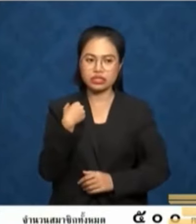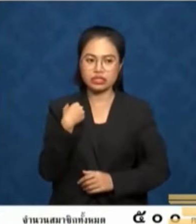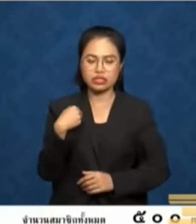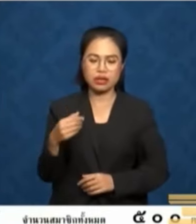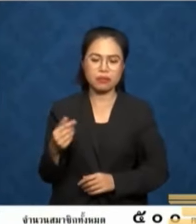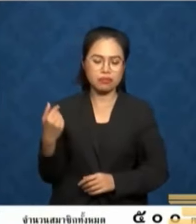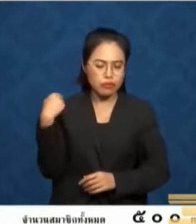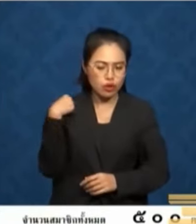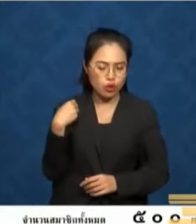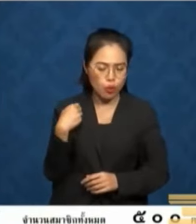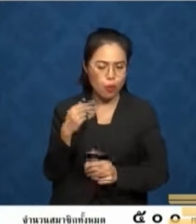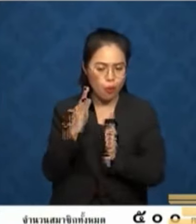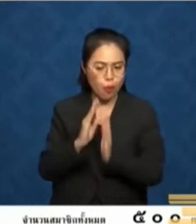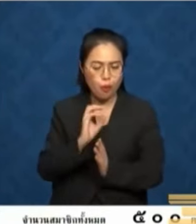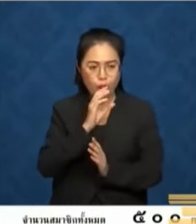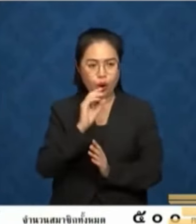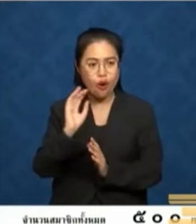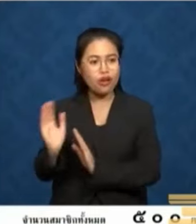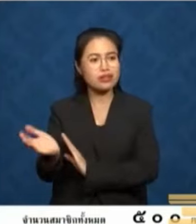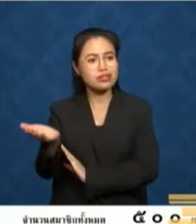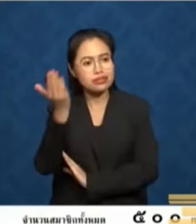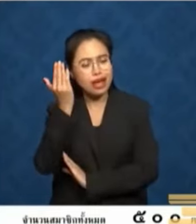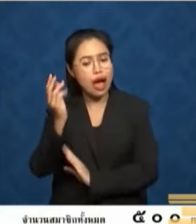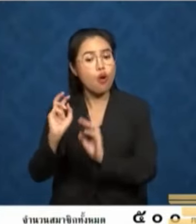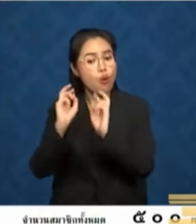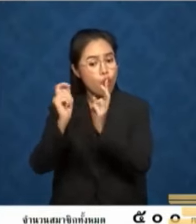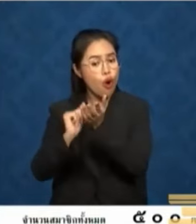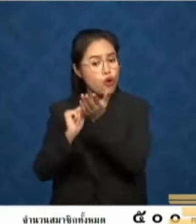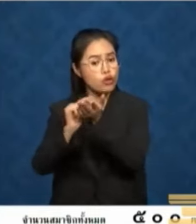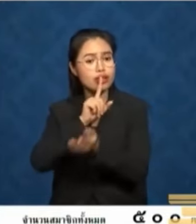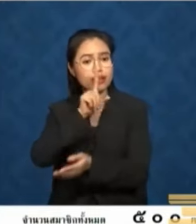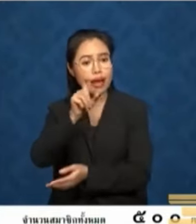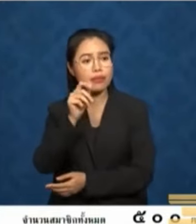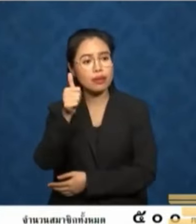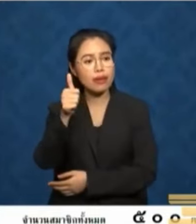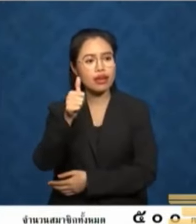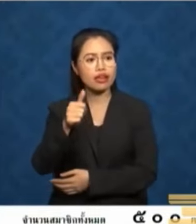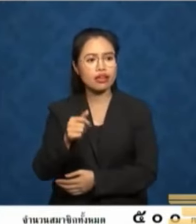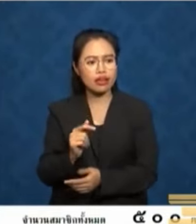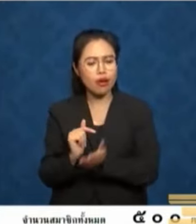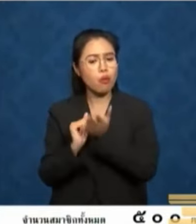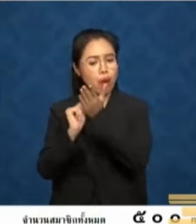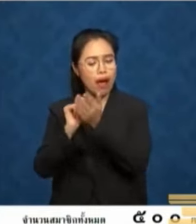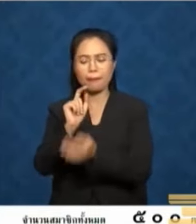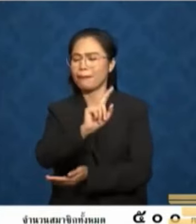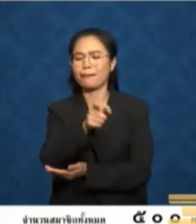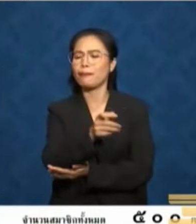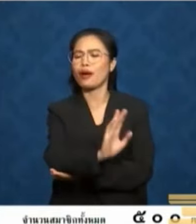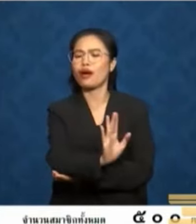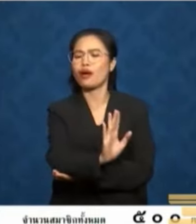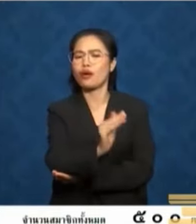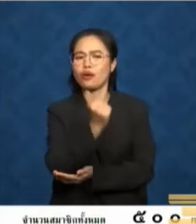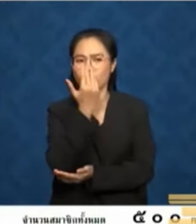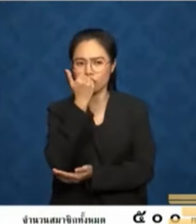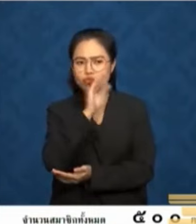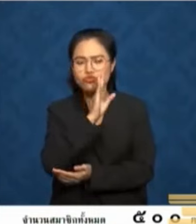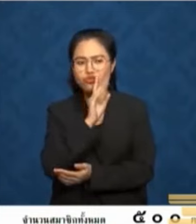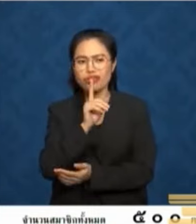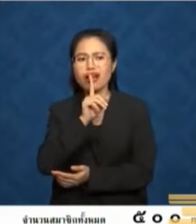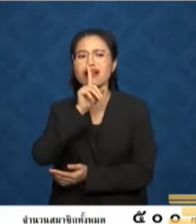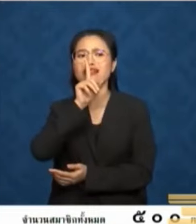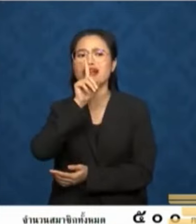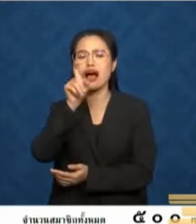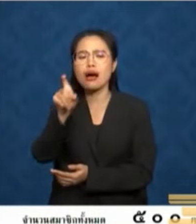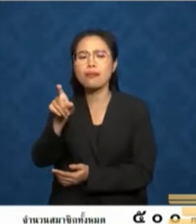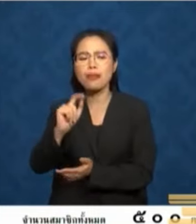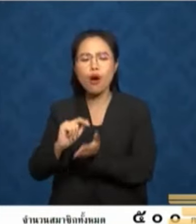ว่าตอนเช้าเนี่ยตั้งยัติได้มยผมบอกว่าอย่าตั้งเลยยัตินะครับเพราะว่าถ้าเป็นยัตินั้นเราก็ไม่